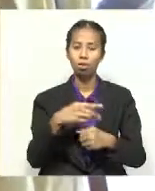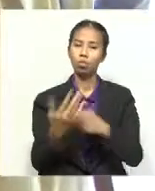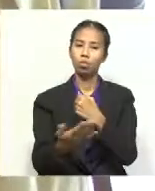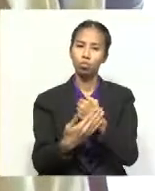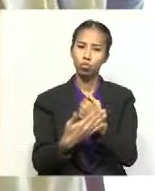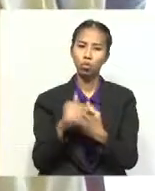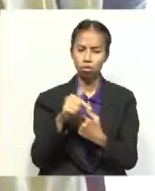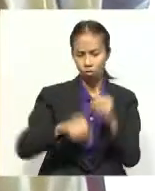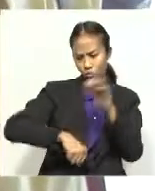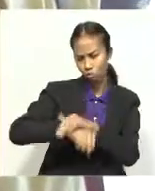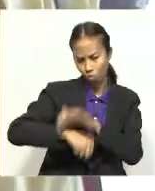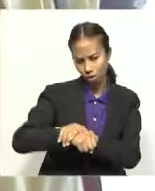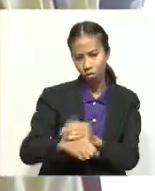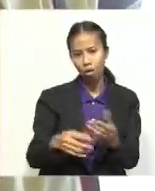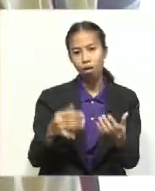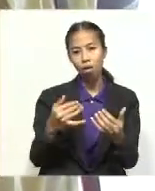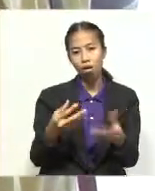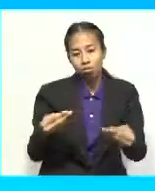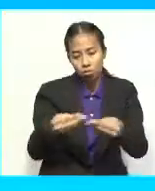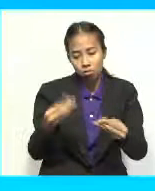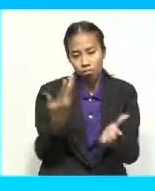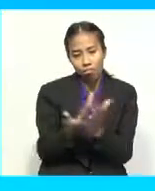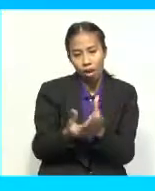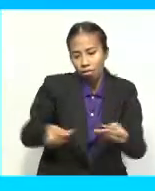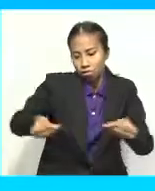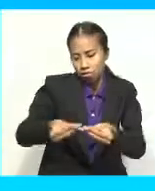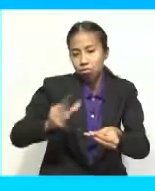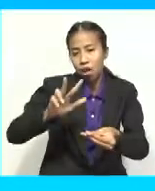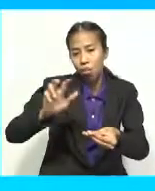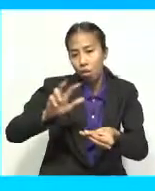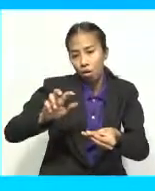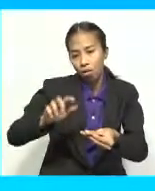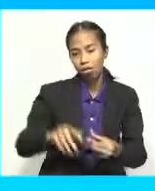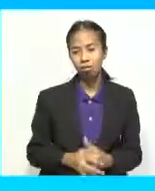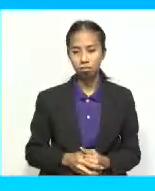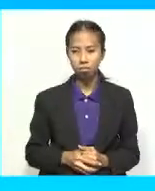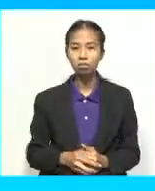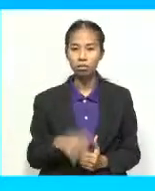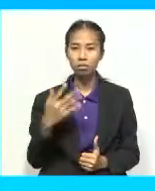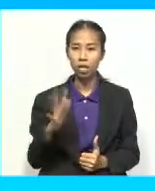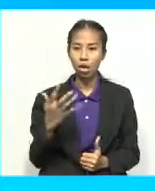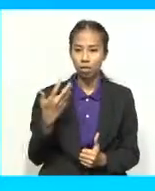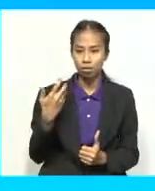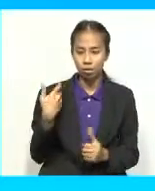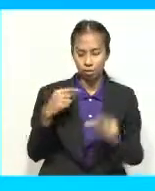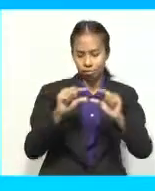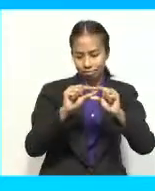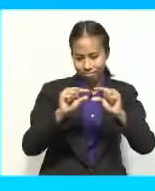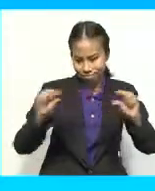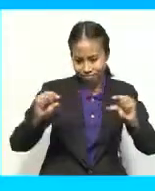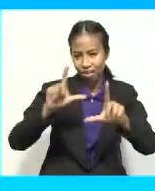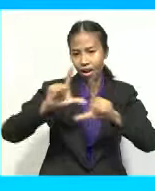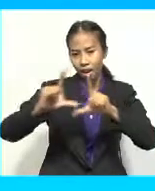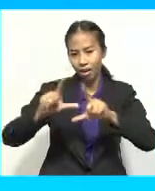เชิญชวนให้เล่นพนันบอลตั้งแต่300บาทขึ้นไปค่ะโดยอ้างว่าไม่ต้องผ่านเอเย่นนะคะแล้วก็จะมีลิงก์ LINE เนี่ยแนบมากับข้อ